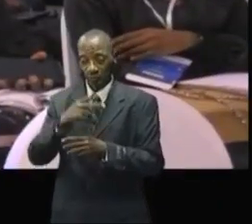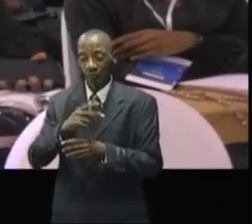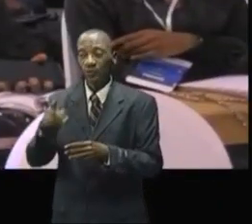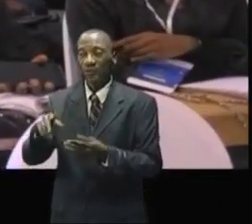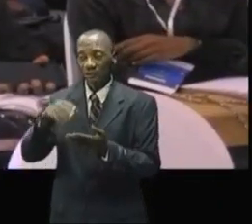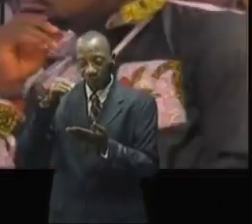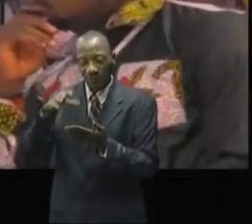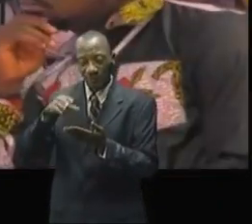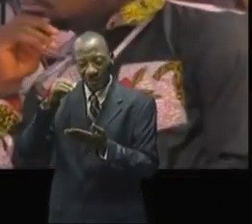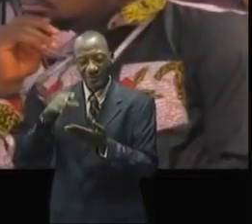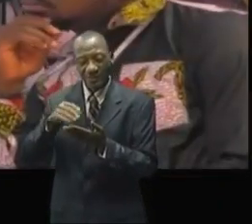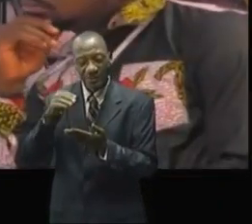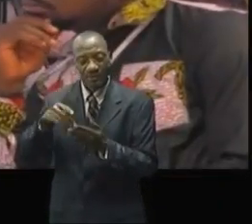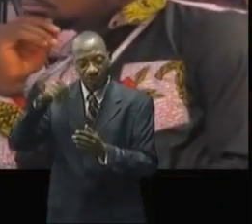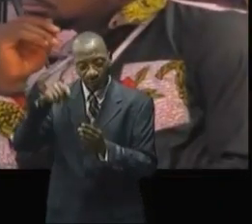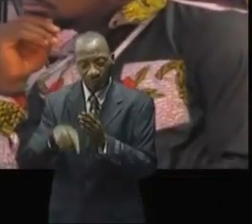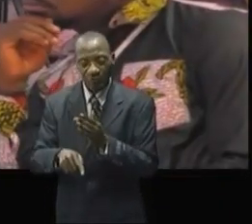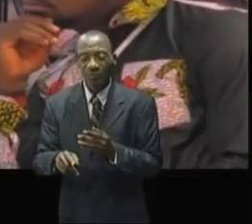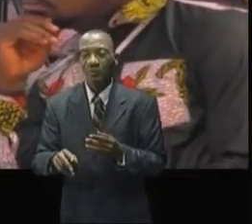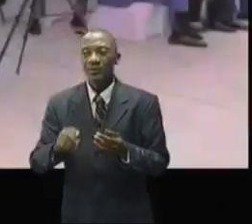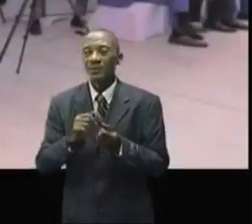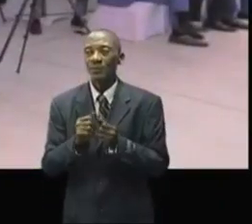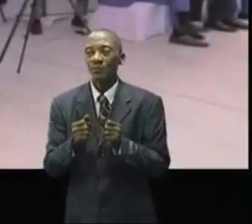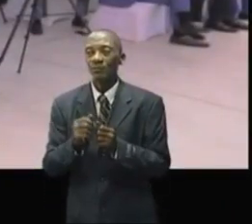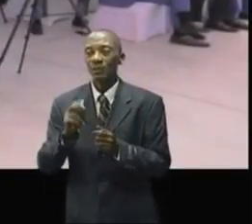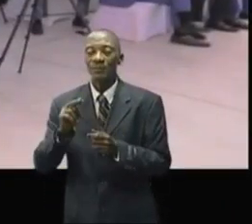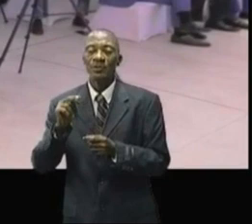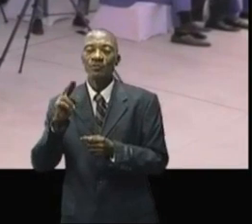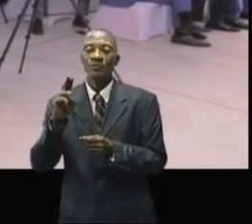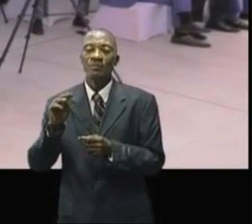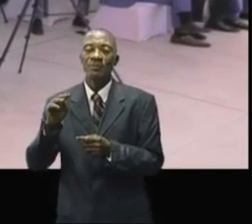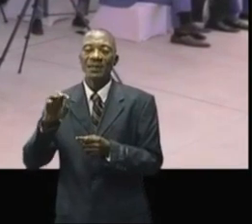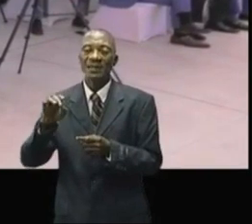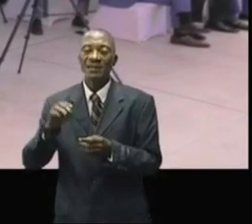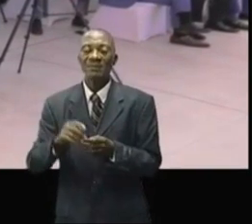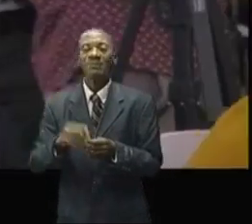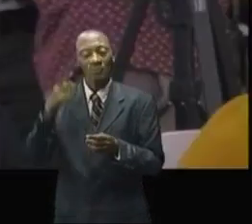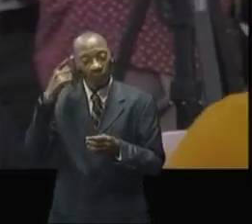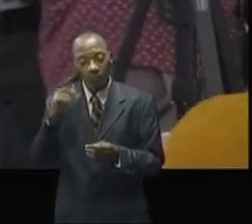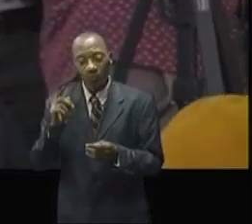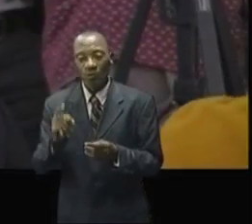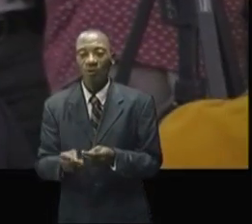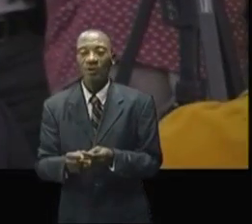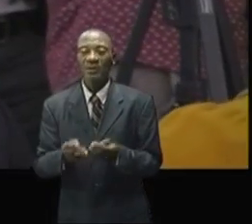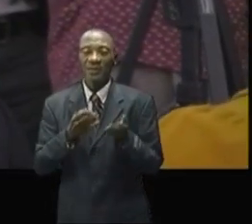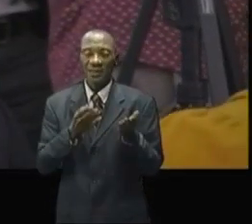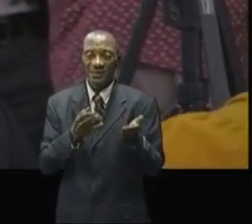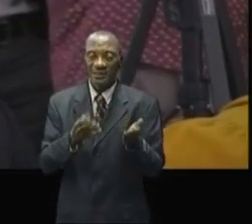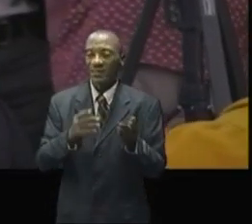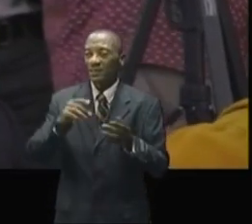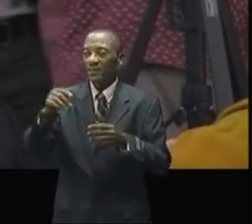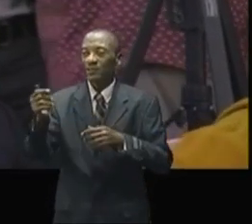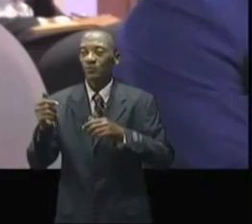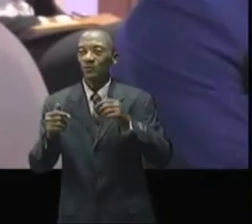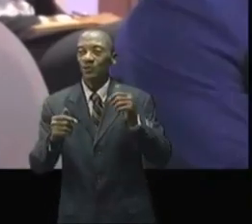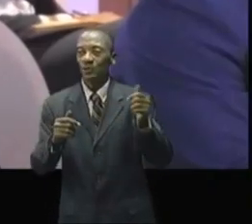s'approprier ces codes et d'en faire large diffusion. Cette cérémonie a connu la présence des membres de corps diplomatiques, des élus nationaux,